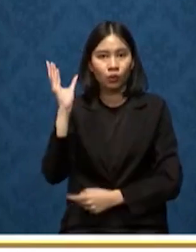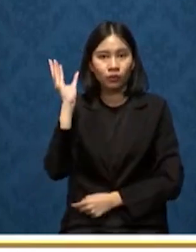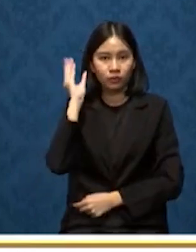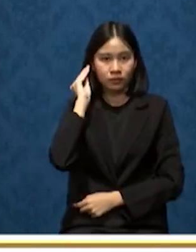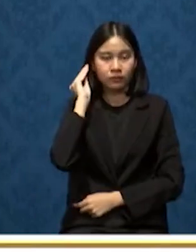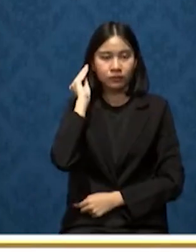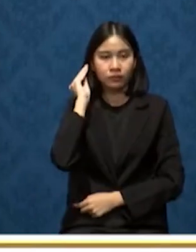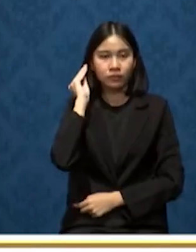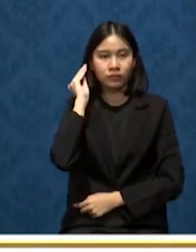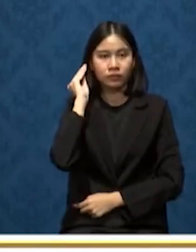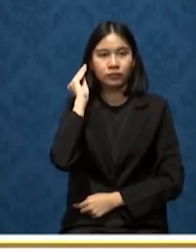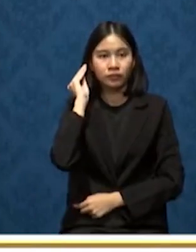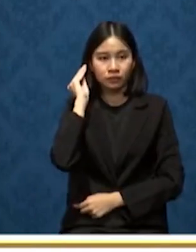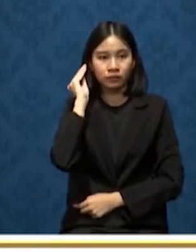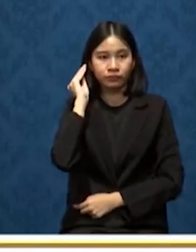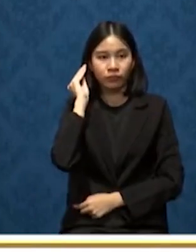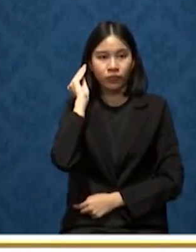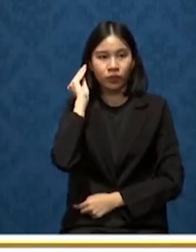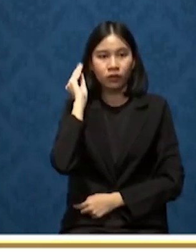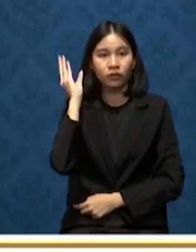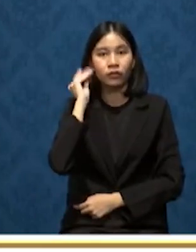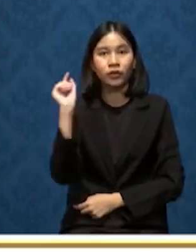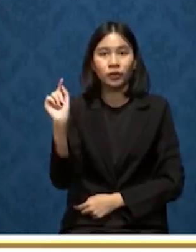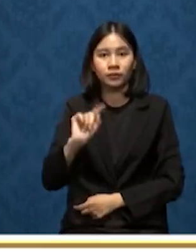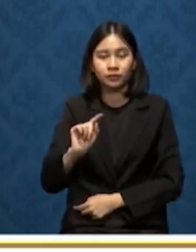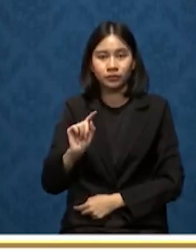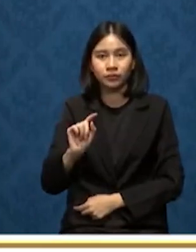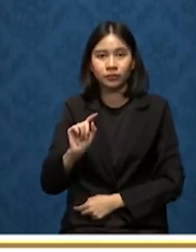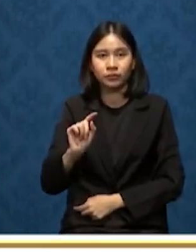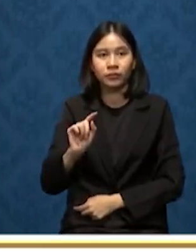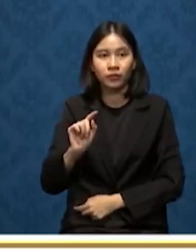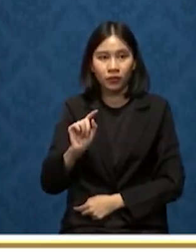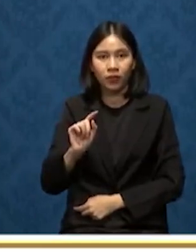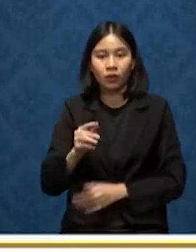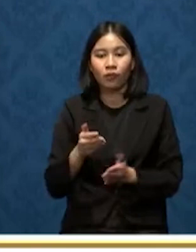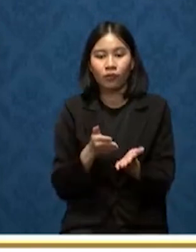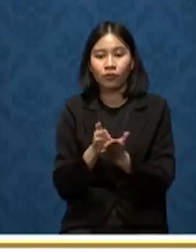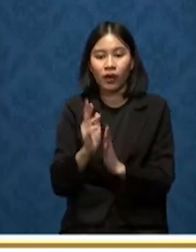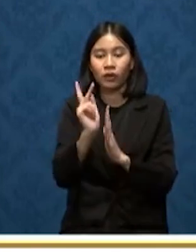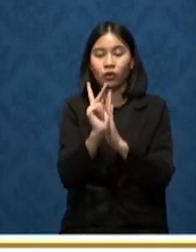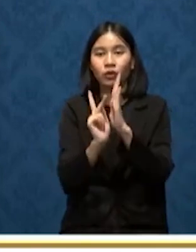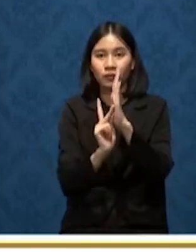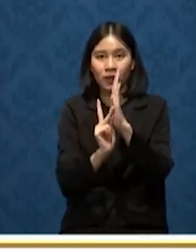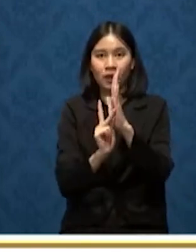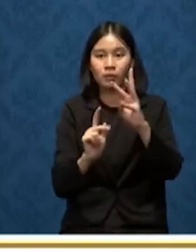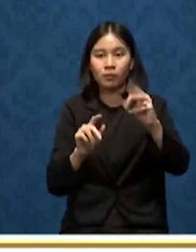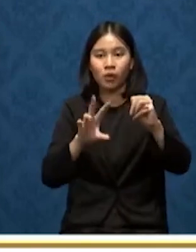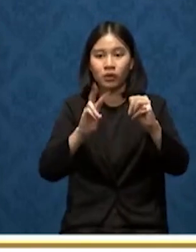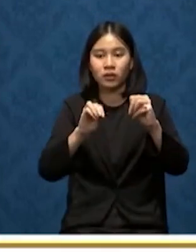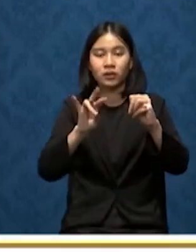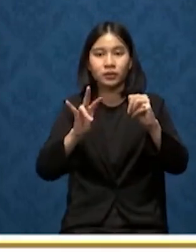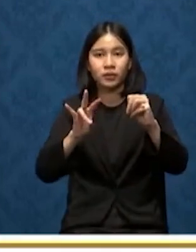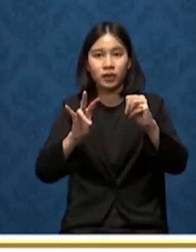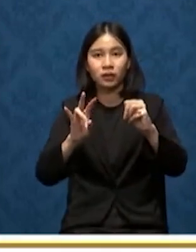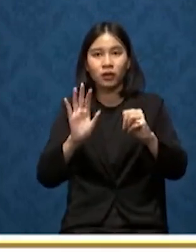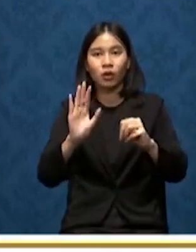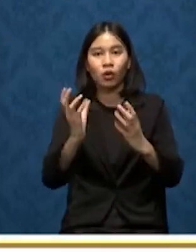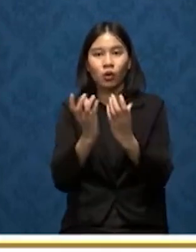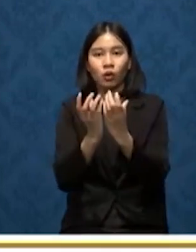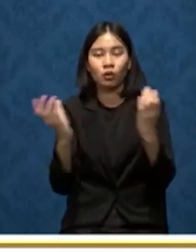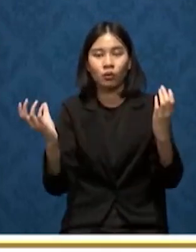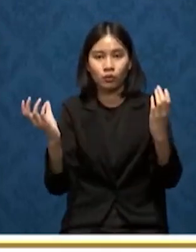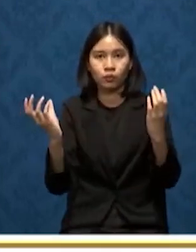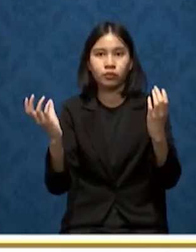ประทานครับการรัฟังของฝ่ายกดหมายที่ใช้มาตา 77 ของรัฐมนูลป